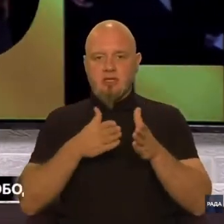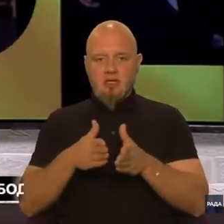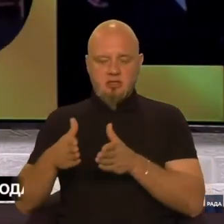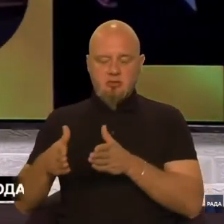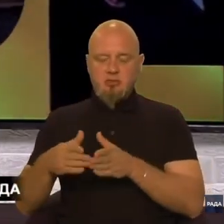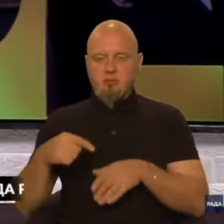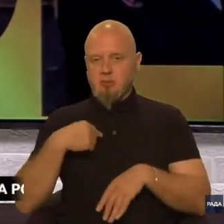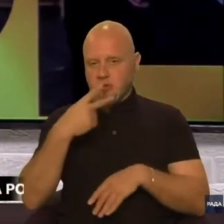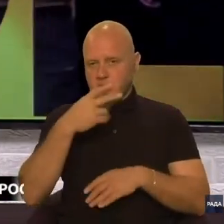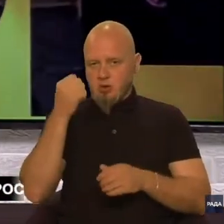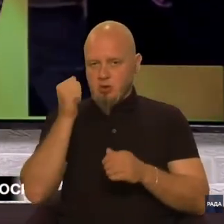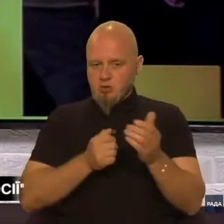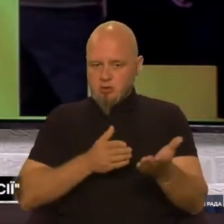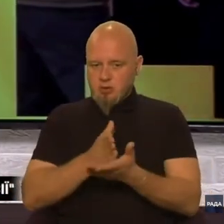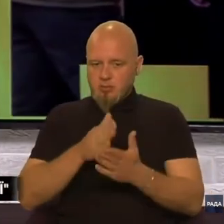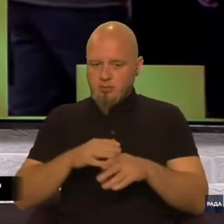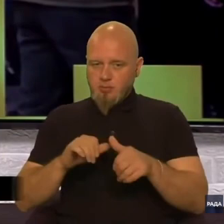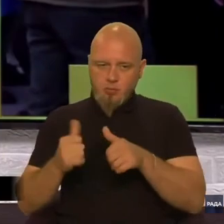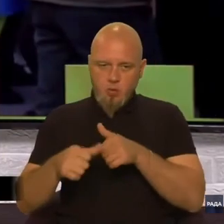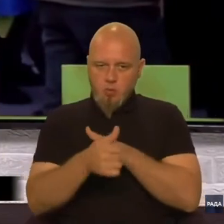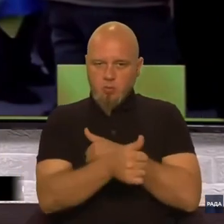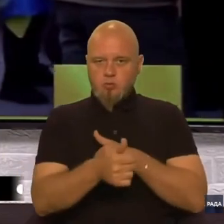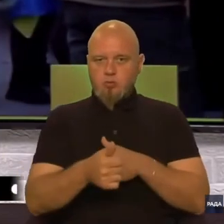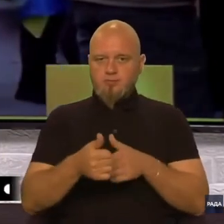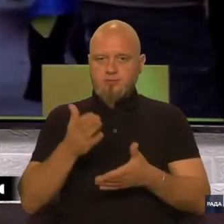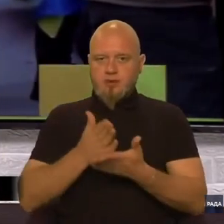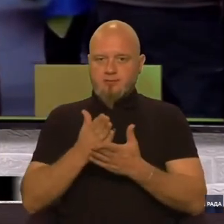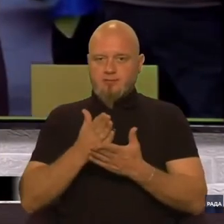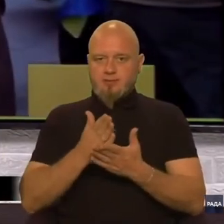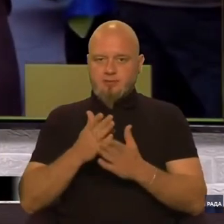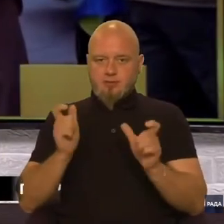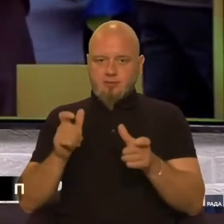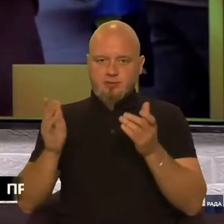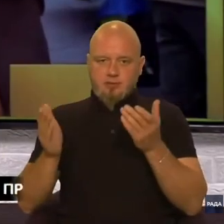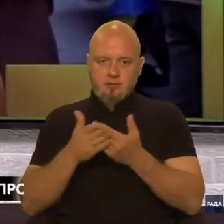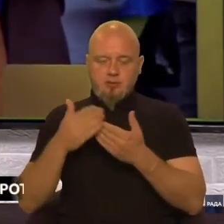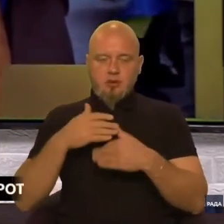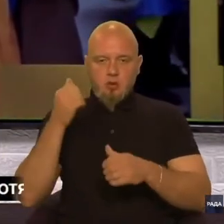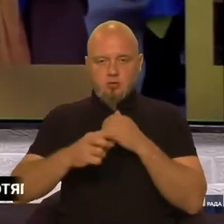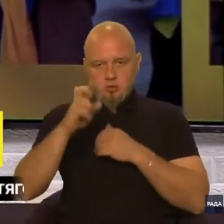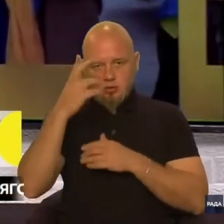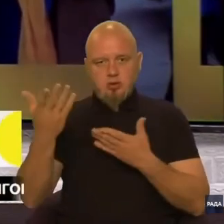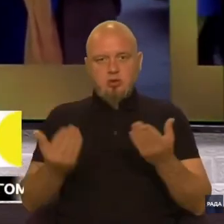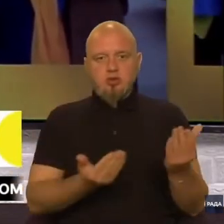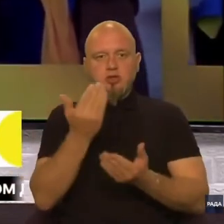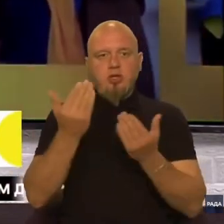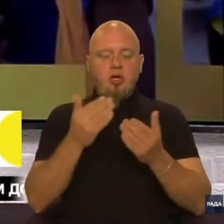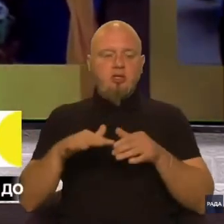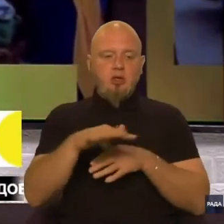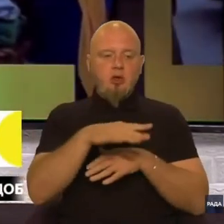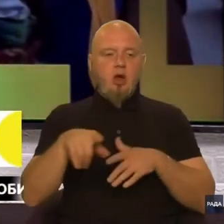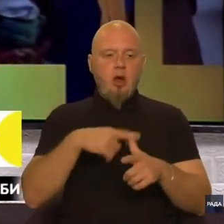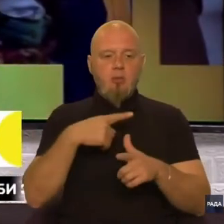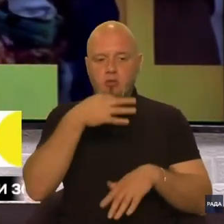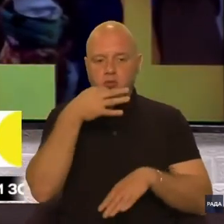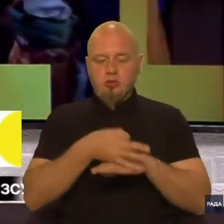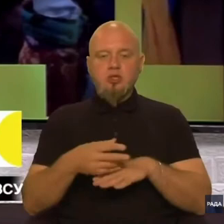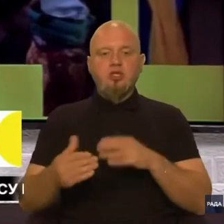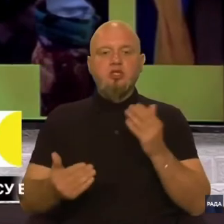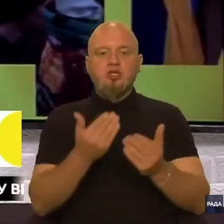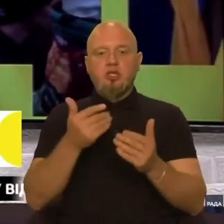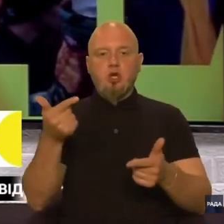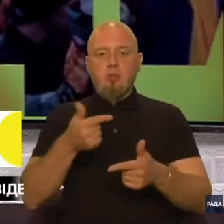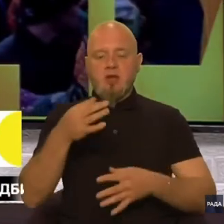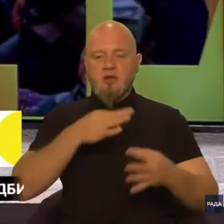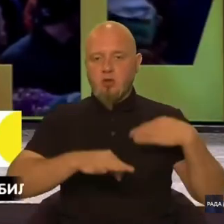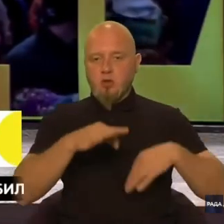бачимо кожен напрямок обходу наявних санкцій кожну країну чи я територія або юрисдикція чи її громадяни